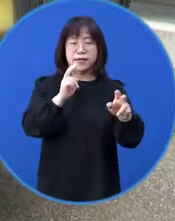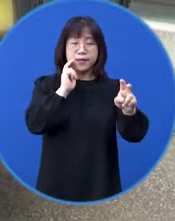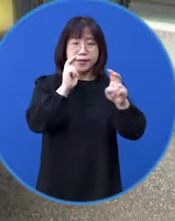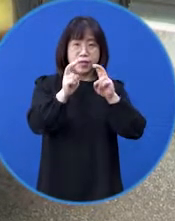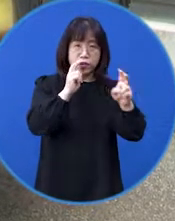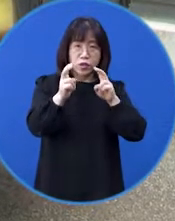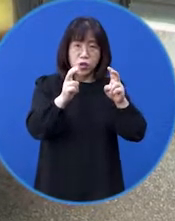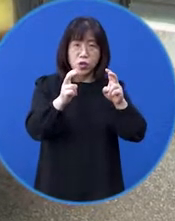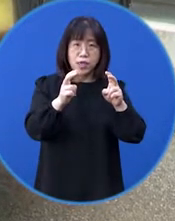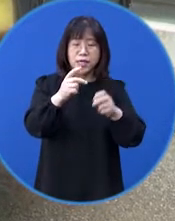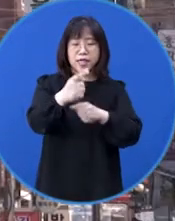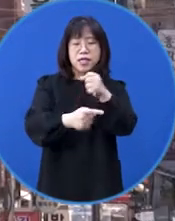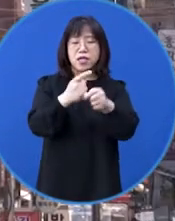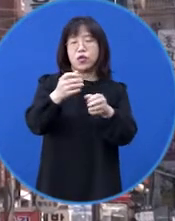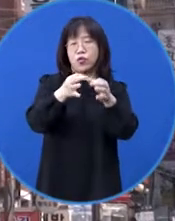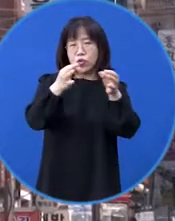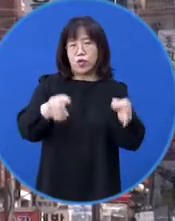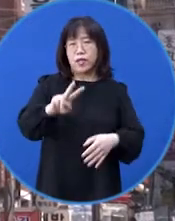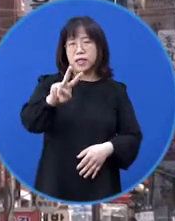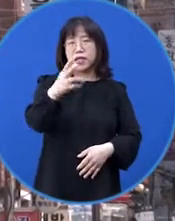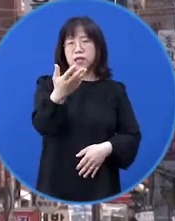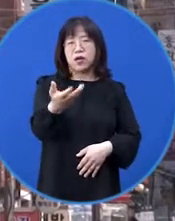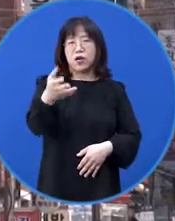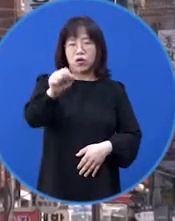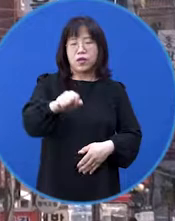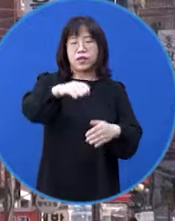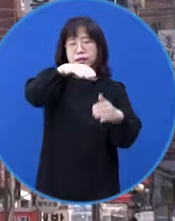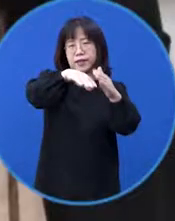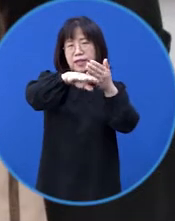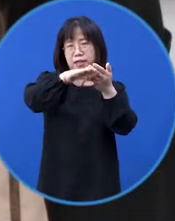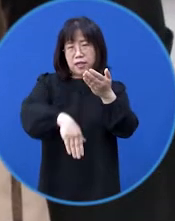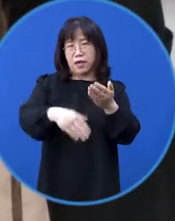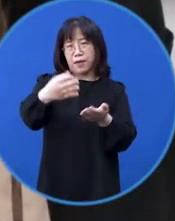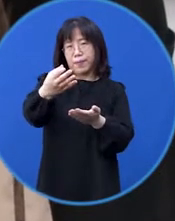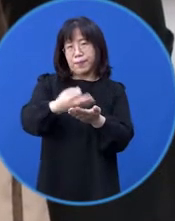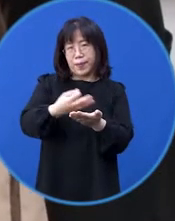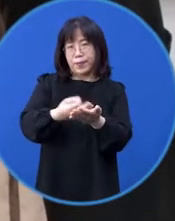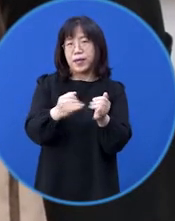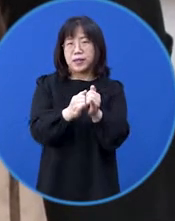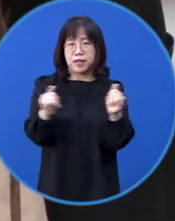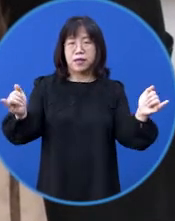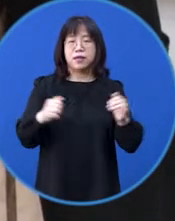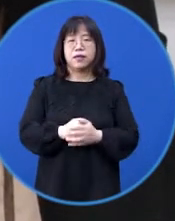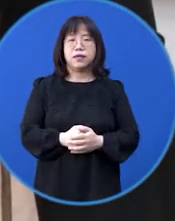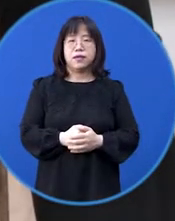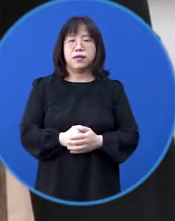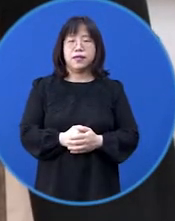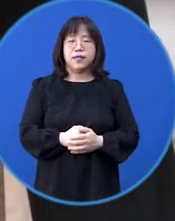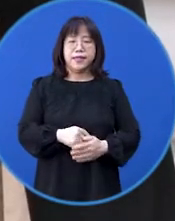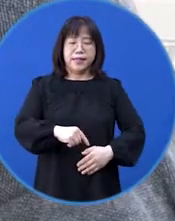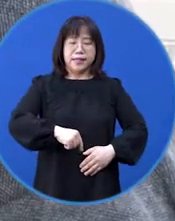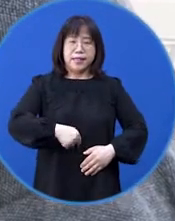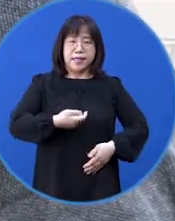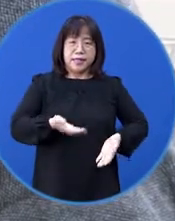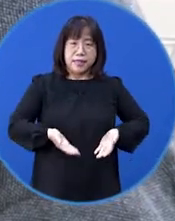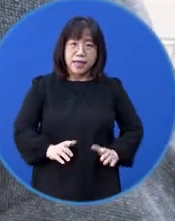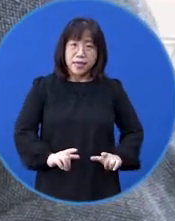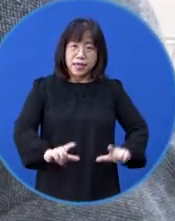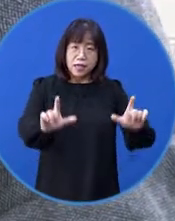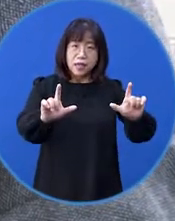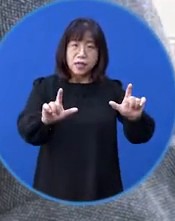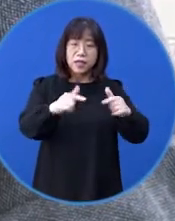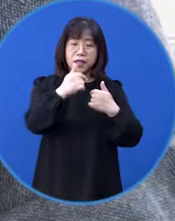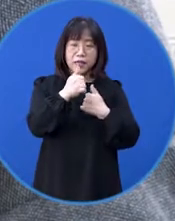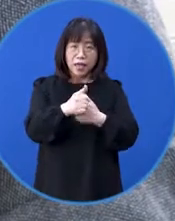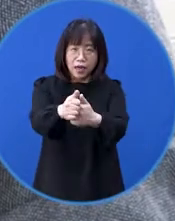중인 연매출 2억 원 미만의 사업자면 누구나 신청할 수 있습니다. 신청자의 출생연도 끝자리에 따라